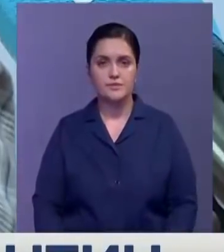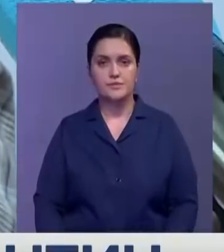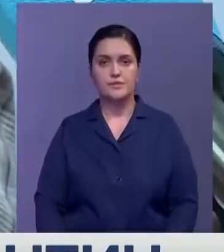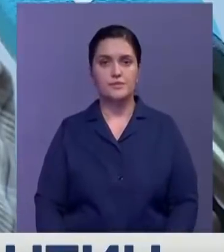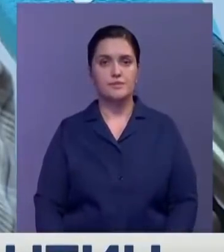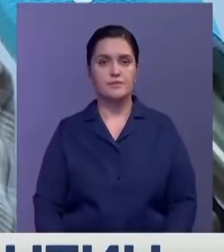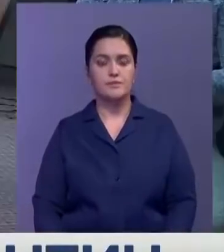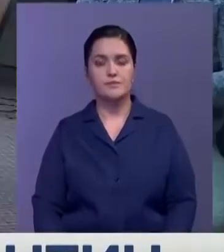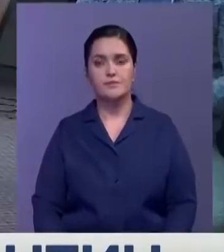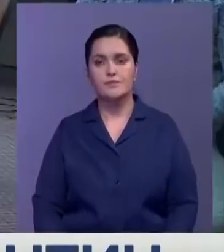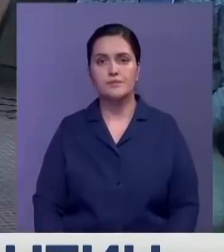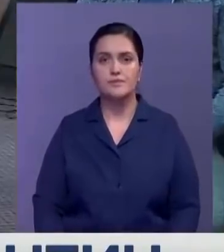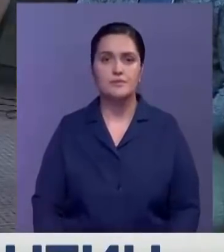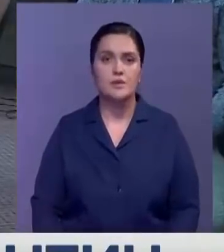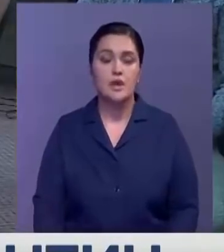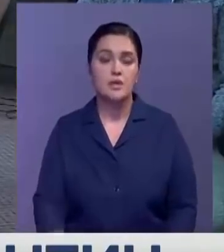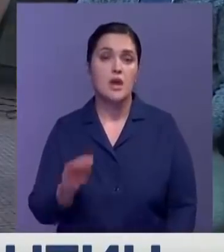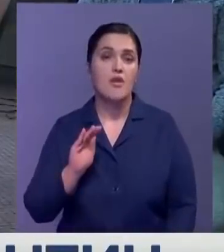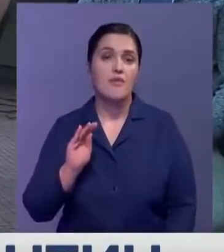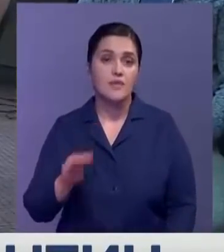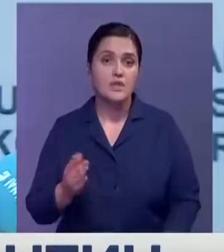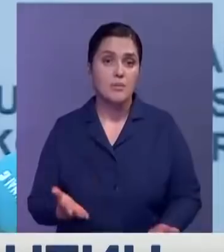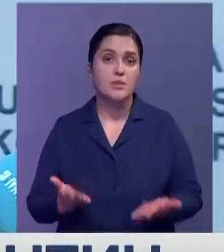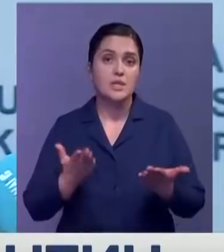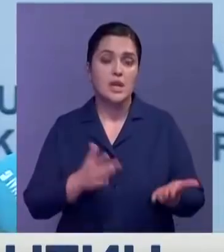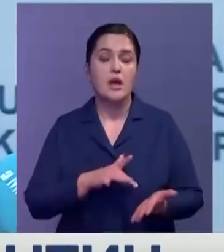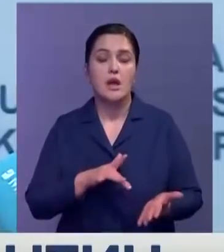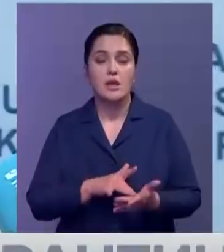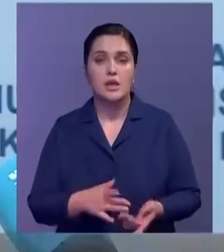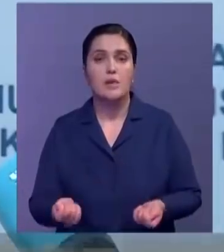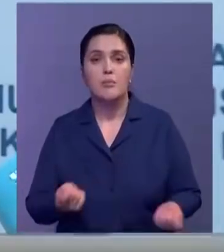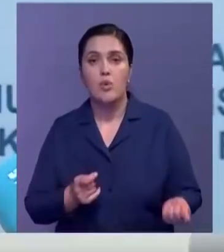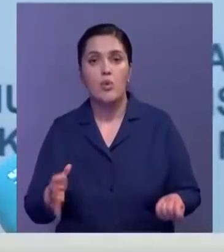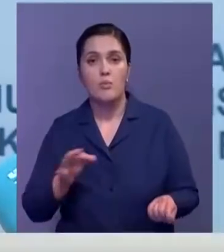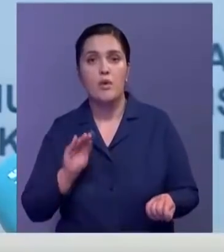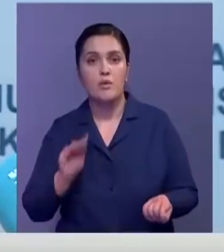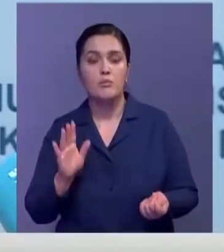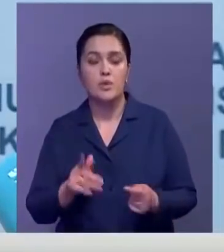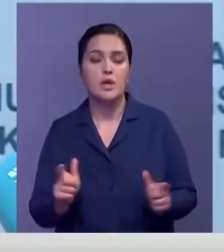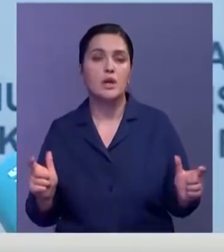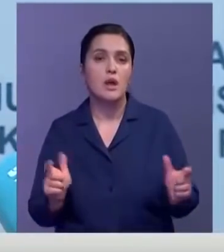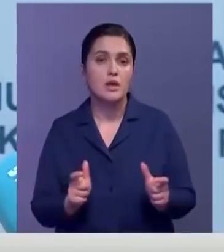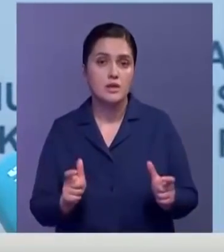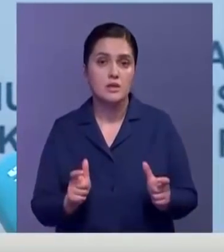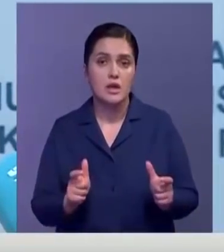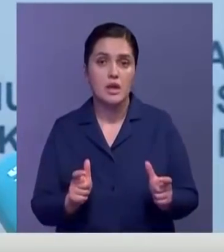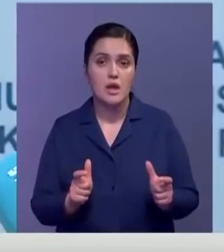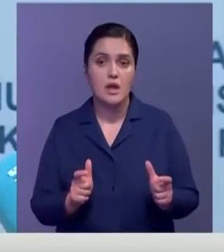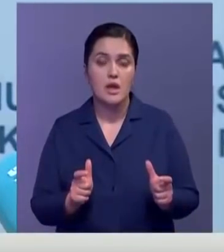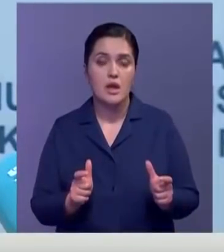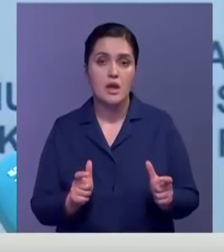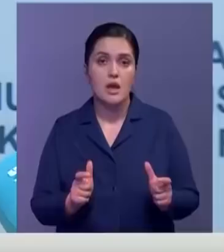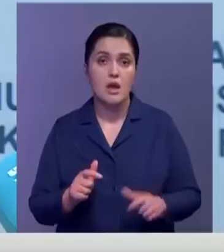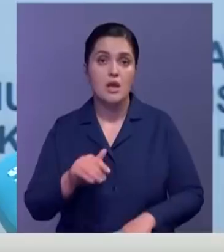Сейчас выставлено представление акиму области об установлении карантина. То есть ведутся работы,